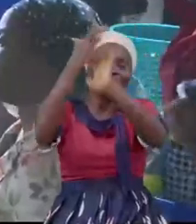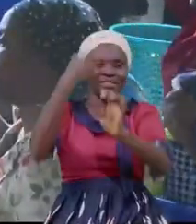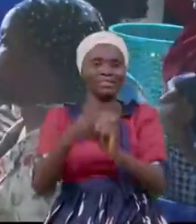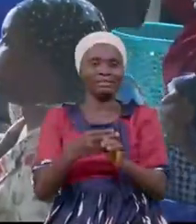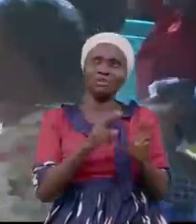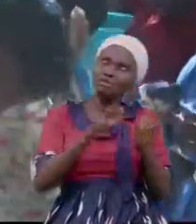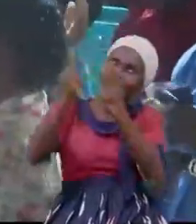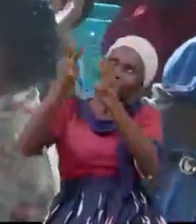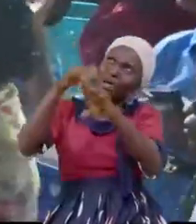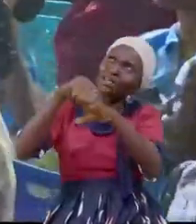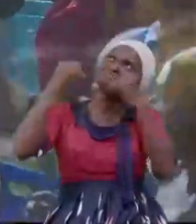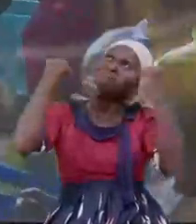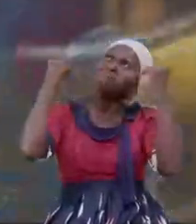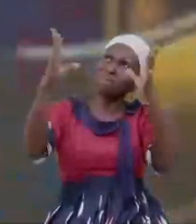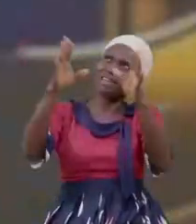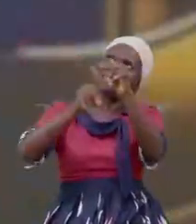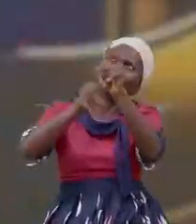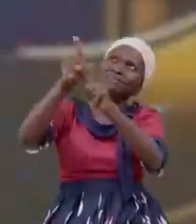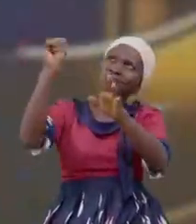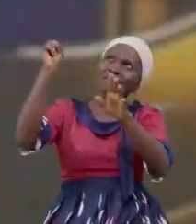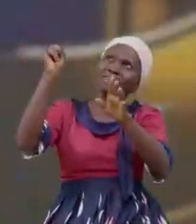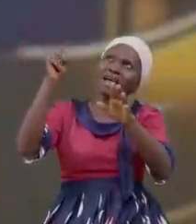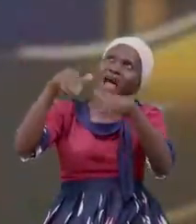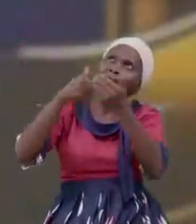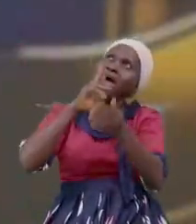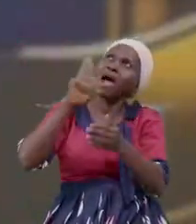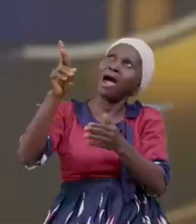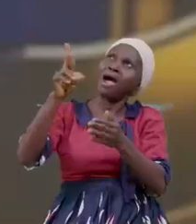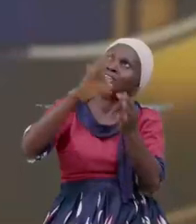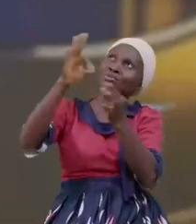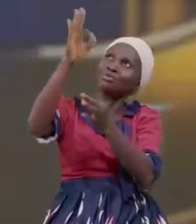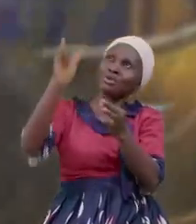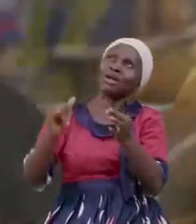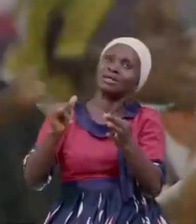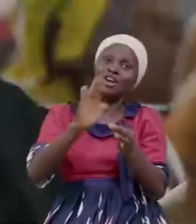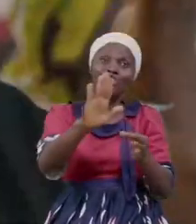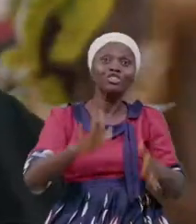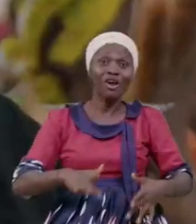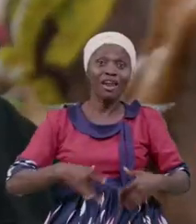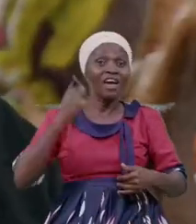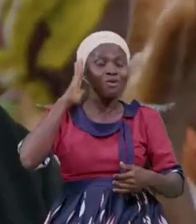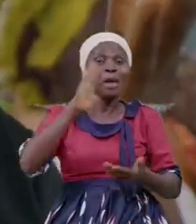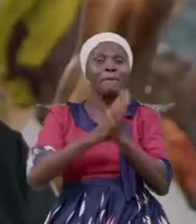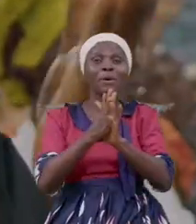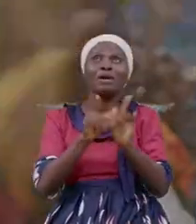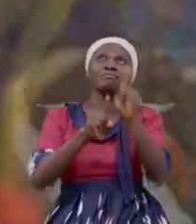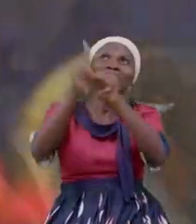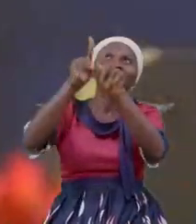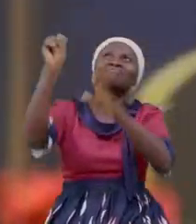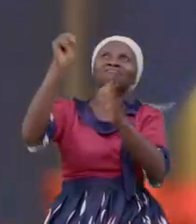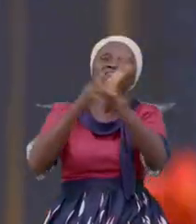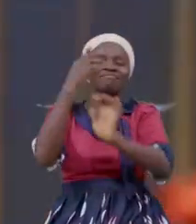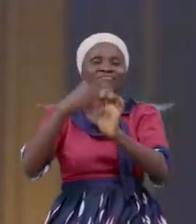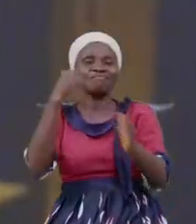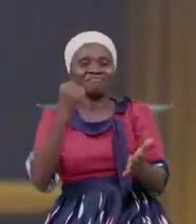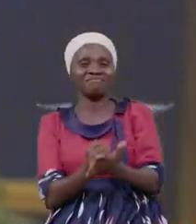des étoiles qui sont là spirituellement ta vie sera une étoile